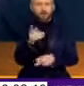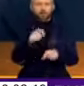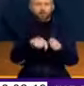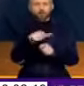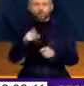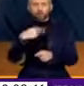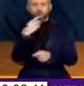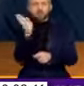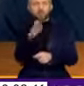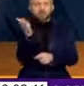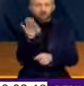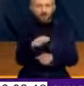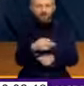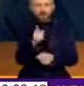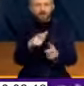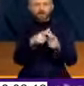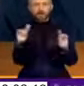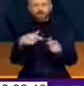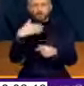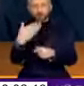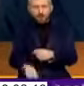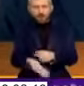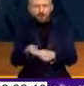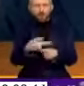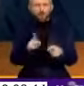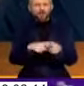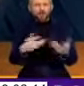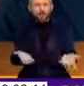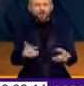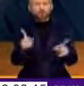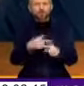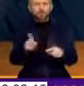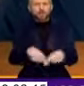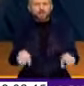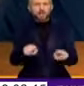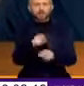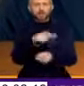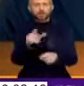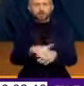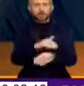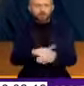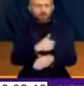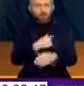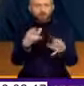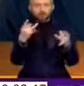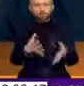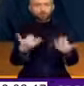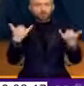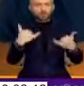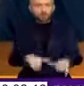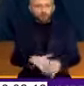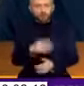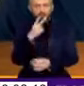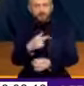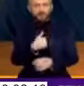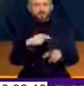контролери говорять, прикладайте, ця карточка падає, таке це є. Що це таке? Люди добрі, я просто удивляюся.